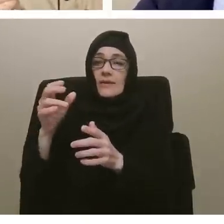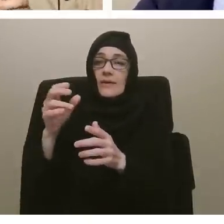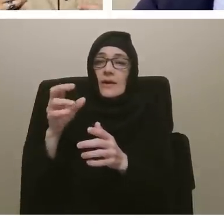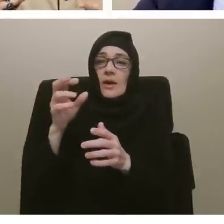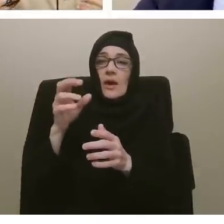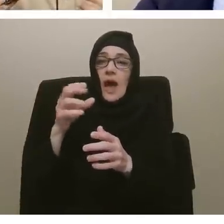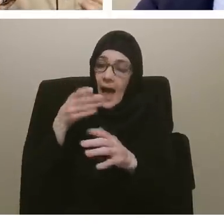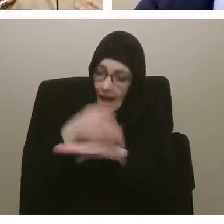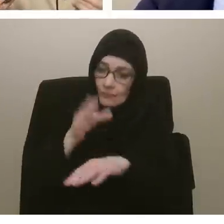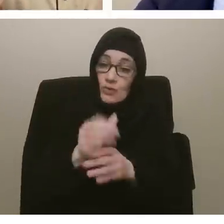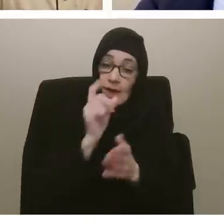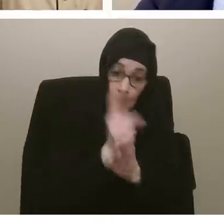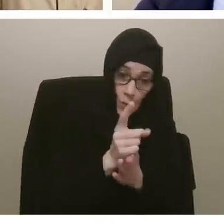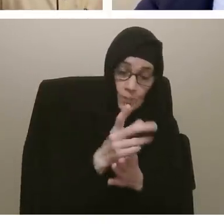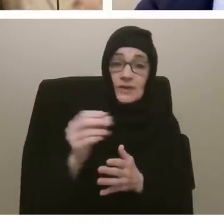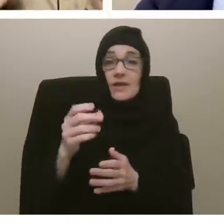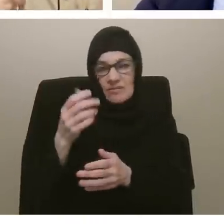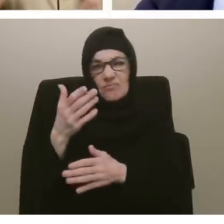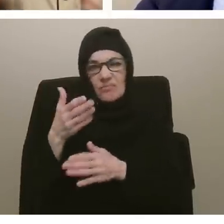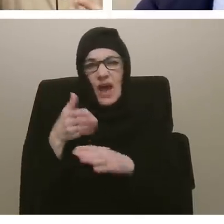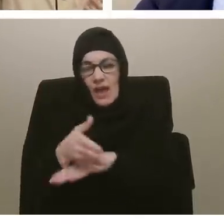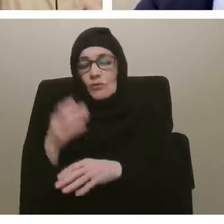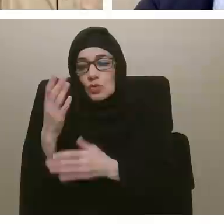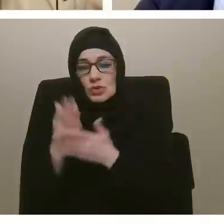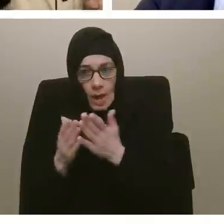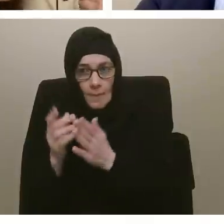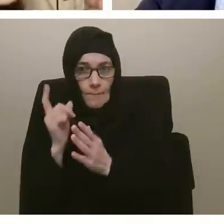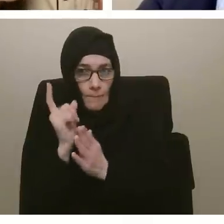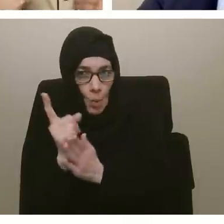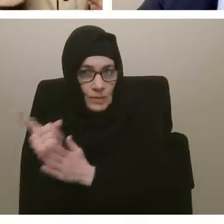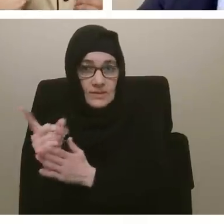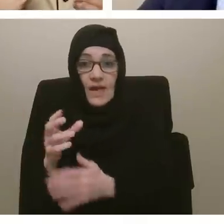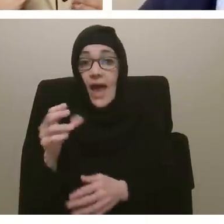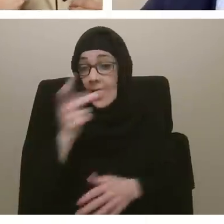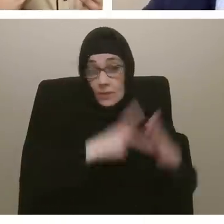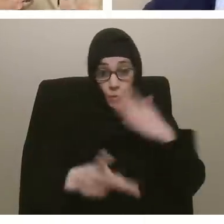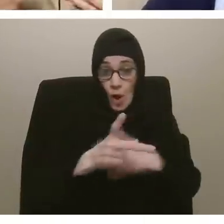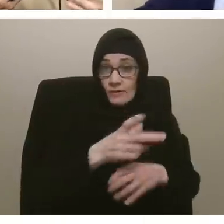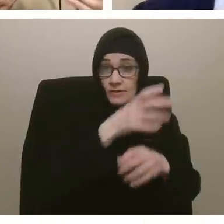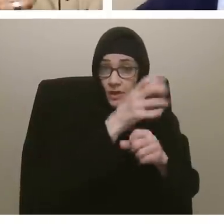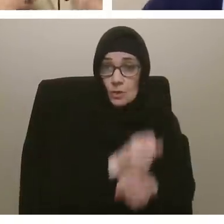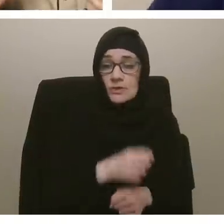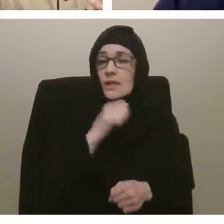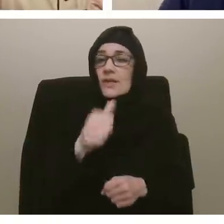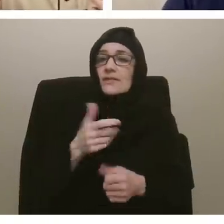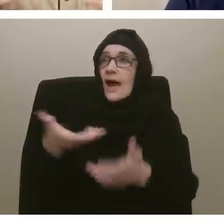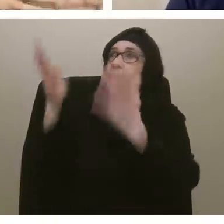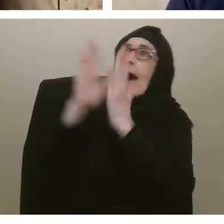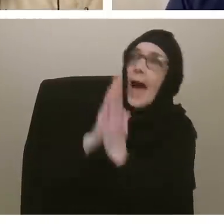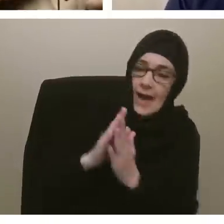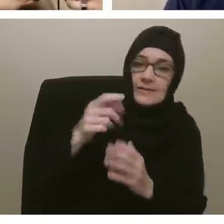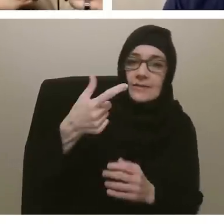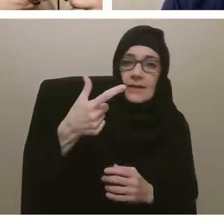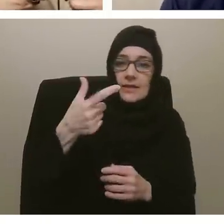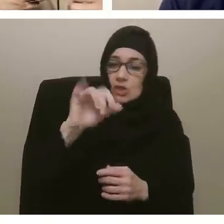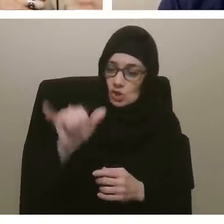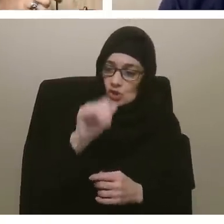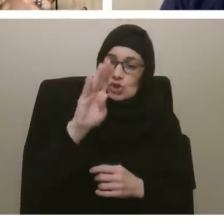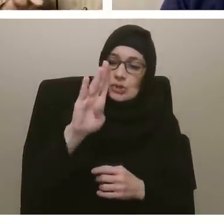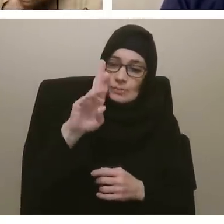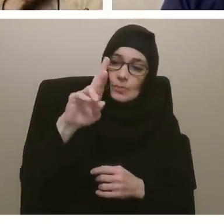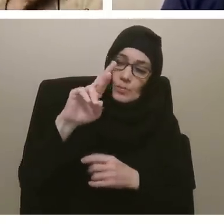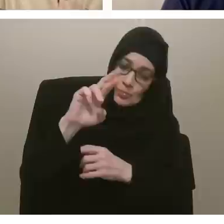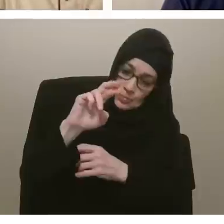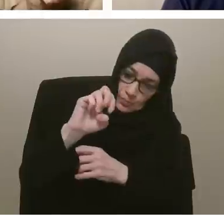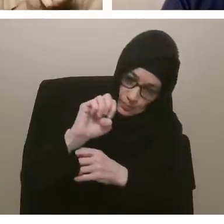some of these moments, and the Prophet ﷺ does not get to dictate when Jibreel alayhi salam comes to him. So it's not just like, Bismillah, now I can receive it.